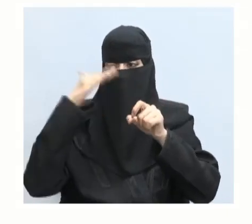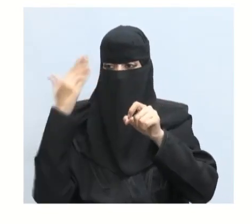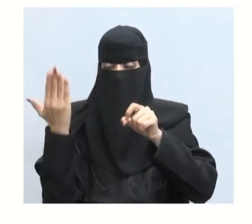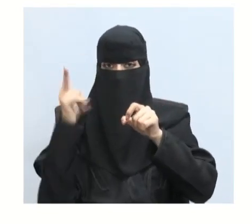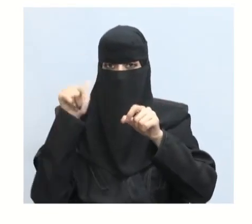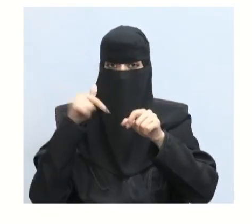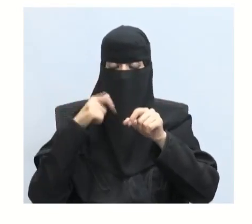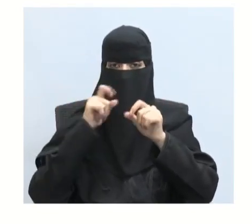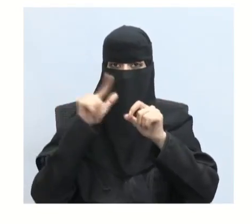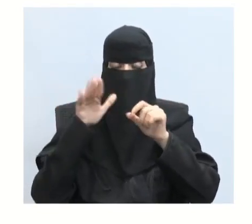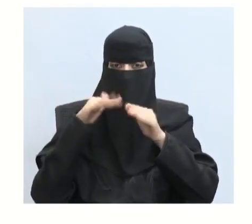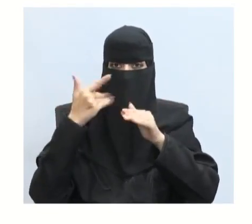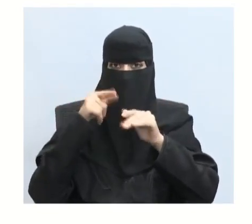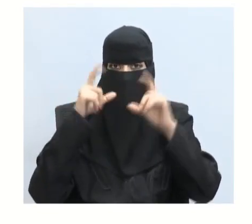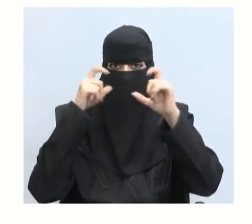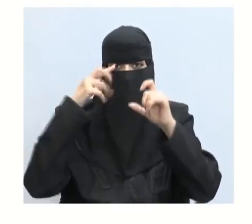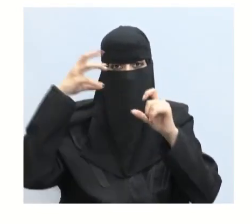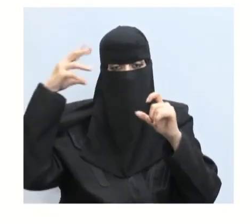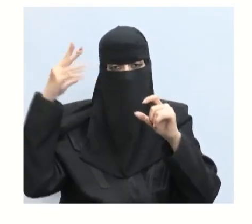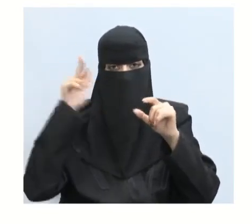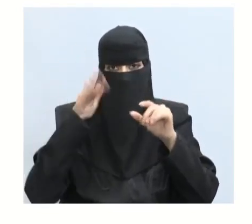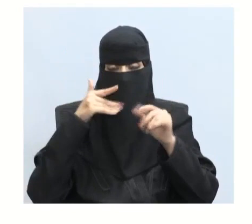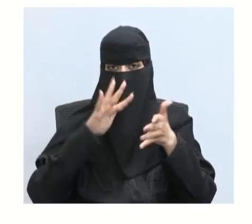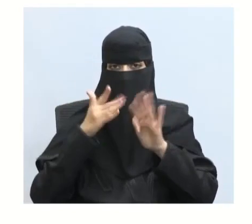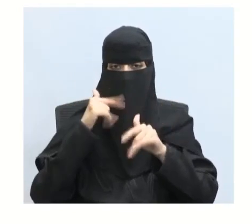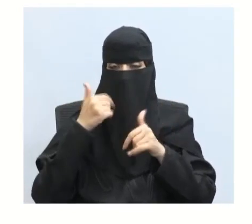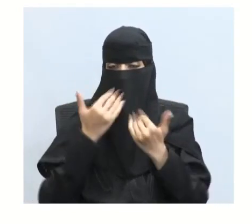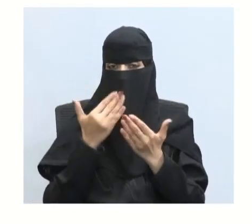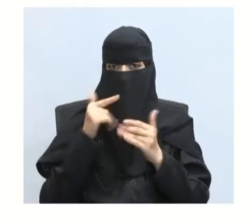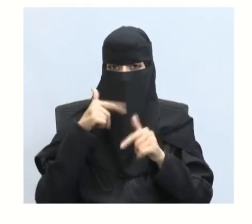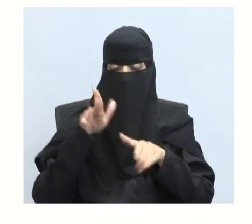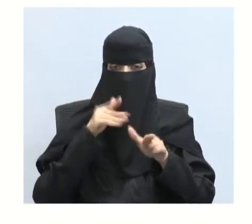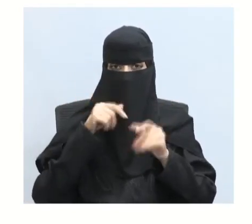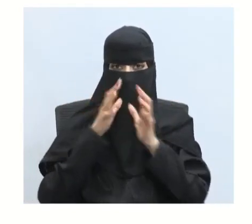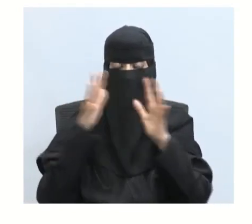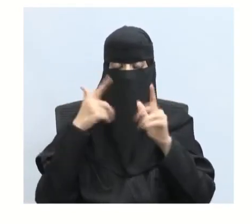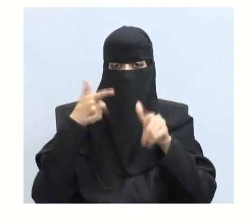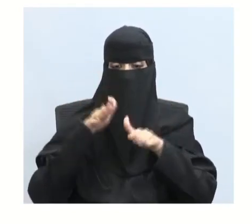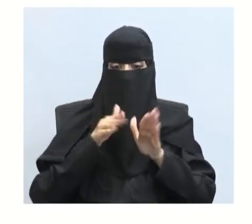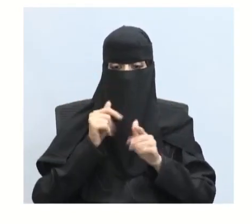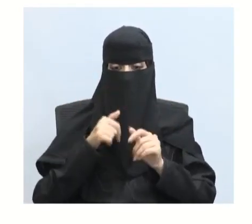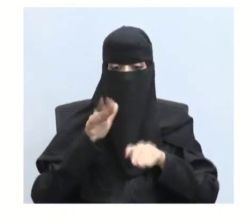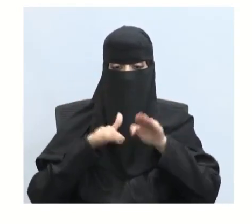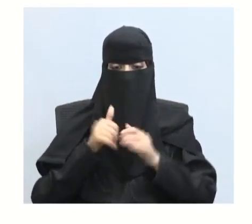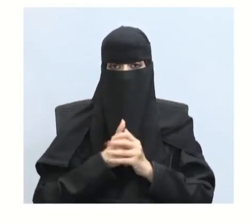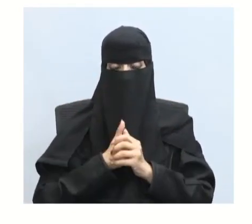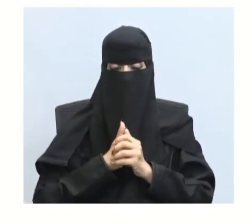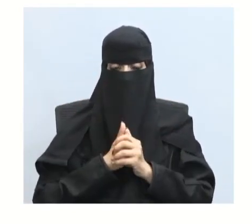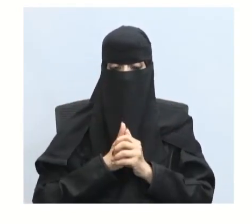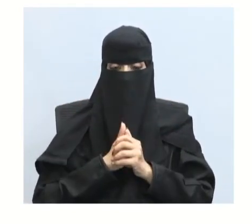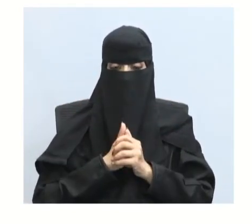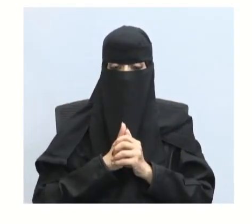بالاخر تكون عباره عن صوره خياليه او وهميه ومكبره ومعتدله اذا